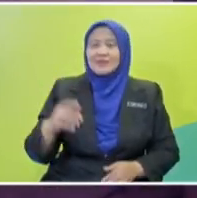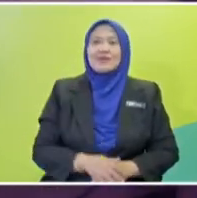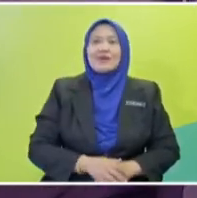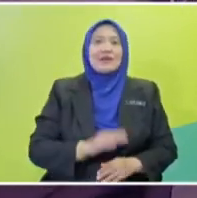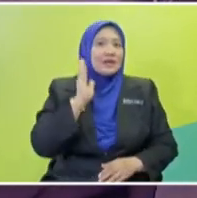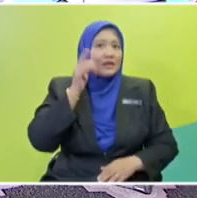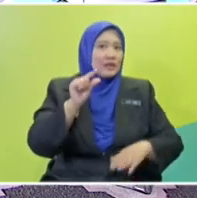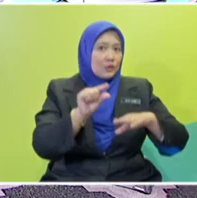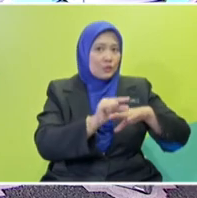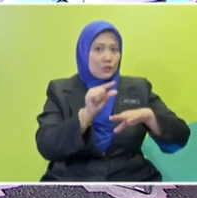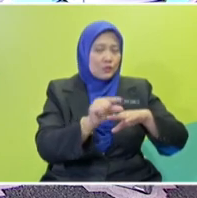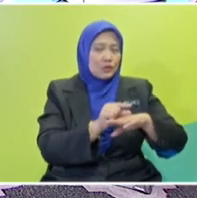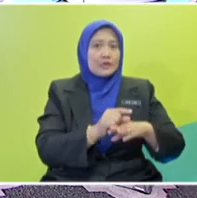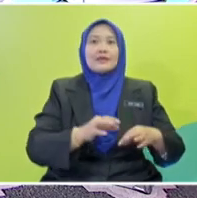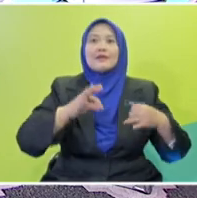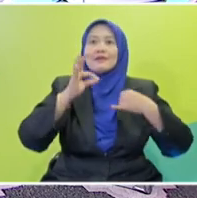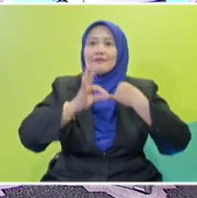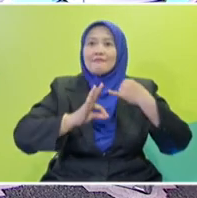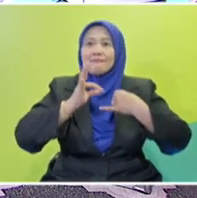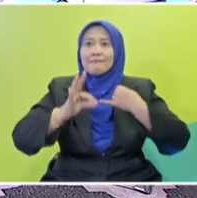pakai yang warna-wani ini kita gunakan